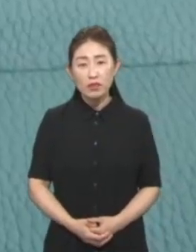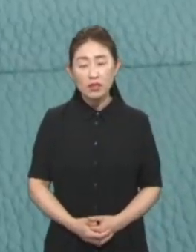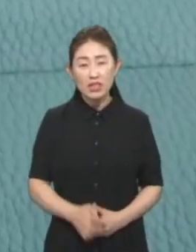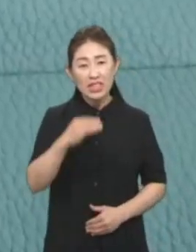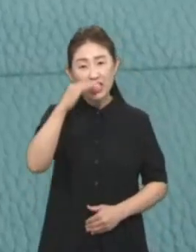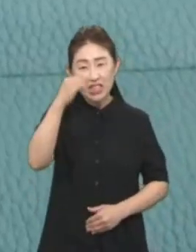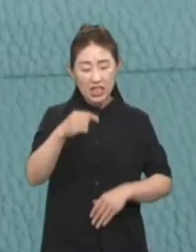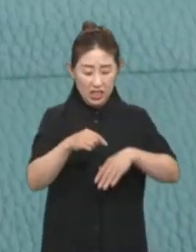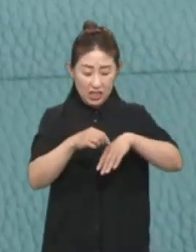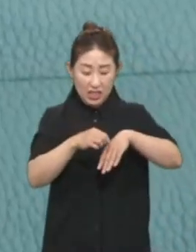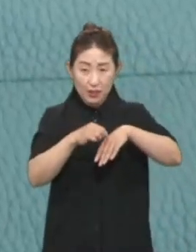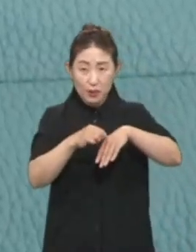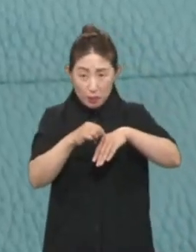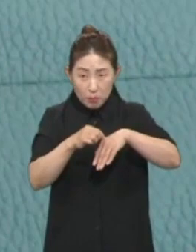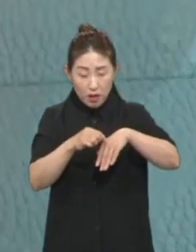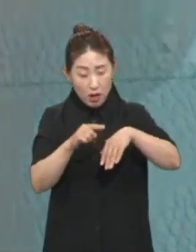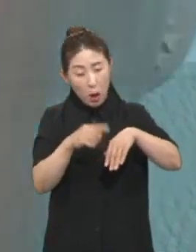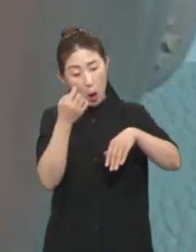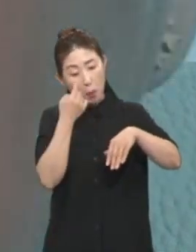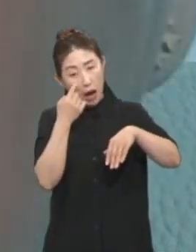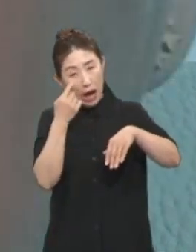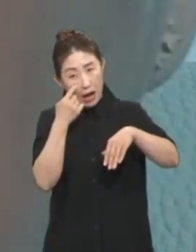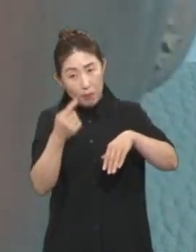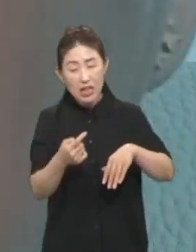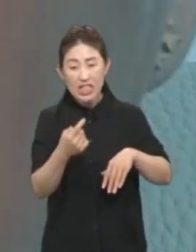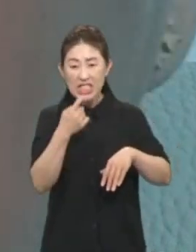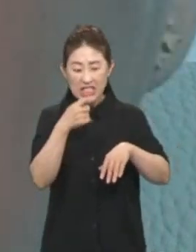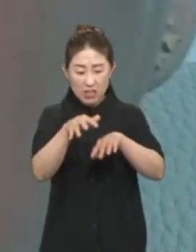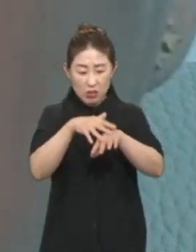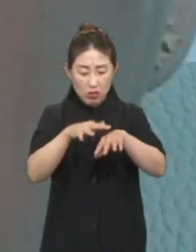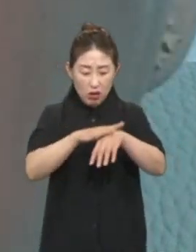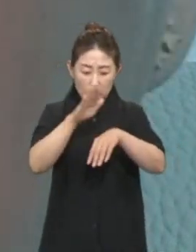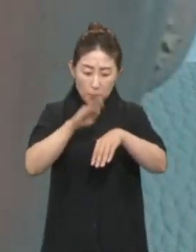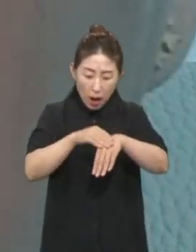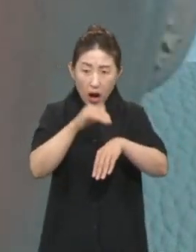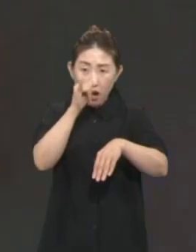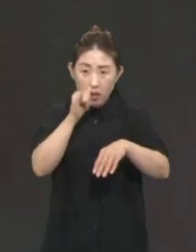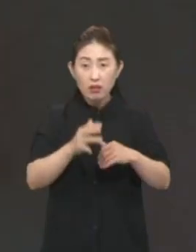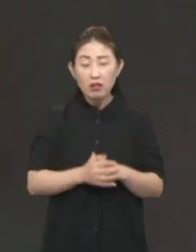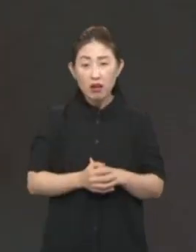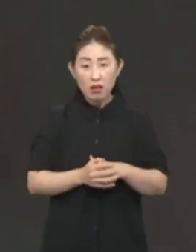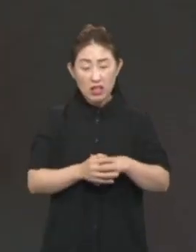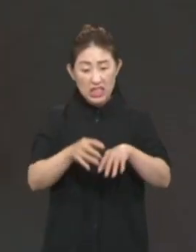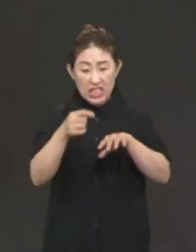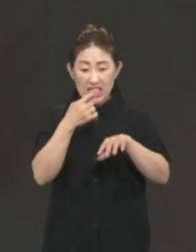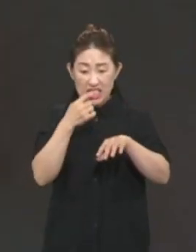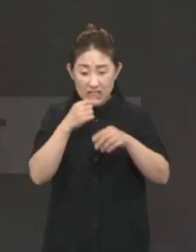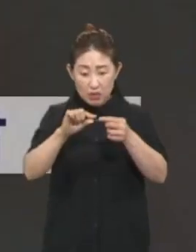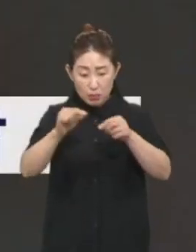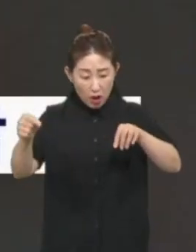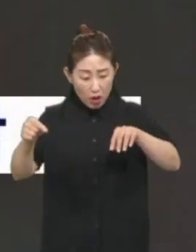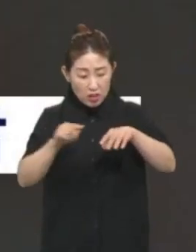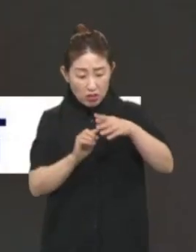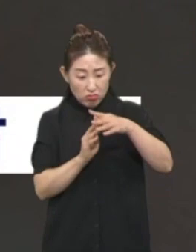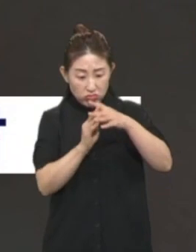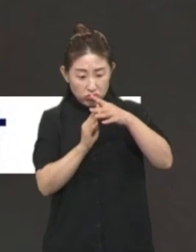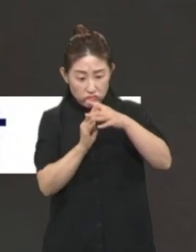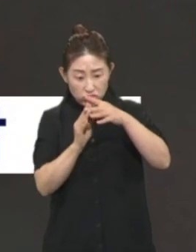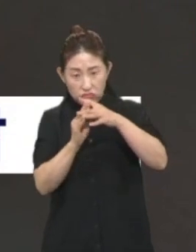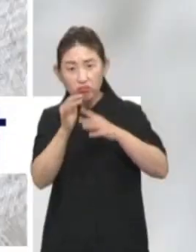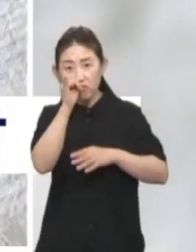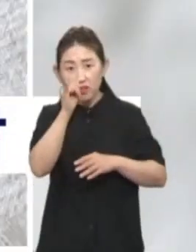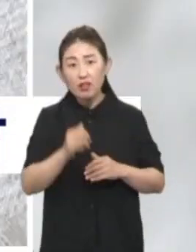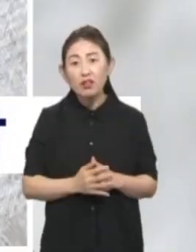윗니 잇몸에 살점과 수술용 거즈가 뒤섞여 붙어 있습니다. 거즈에서 풀린 듯한 실도 살을 뚫고 삐져나와